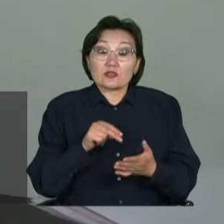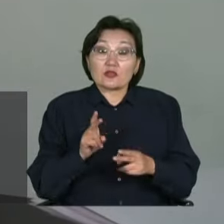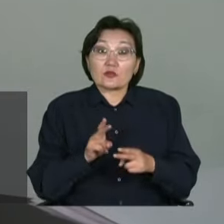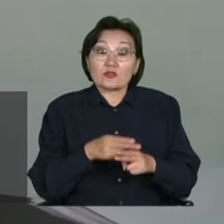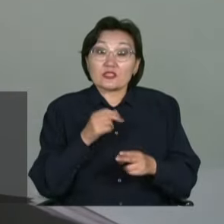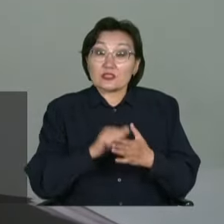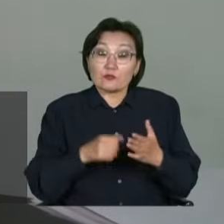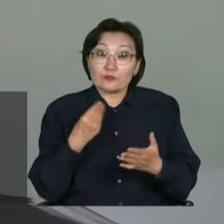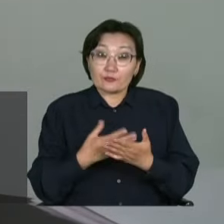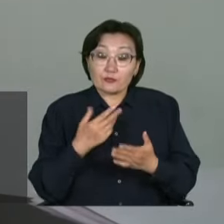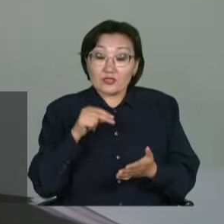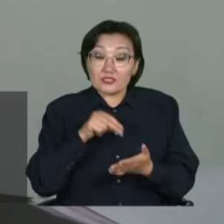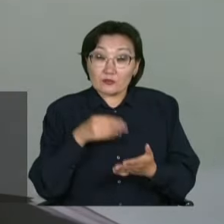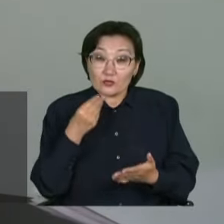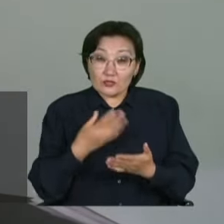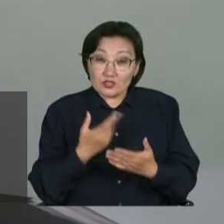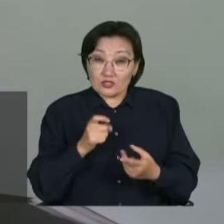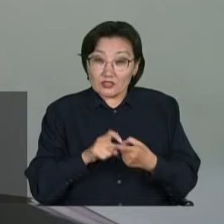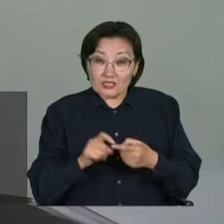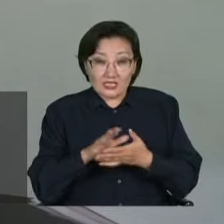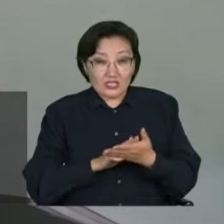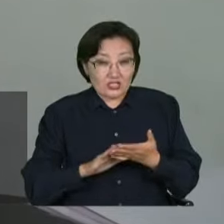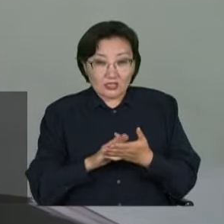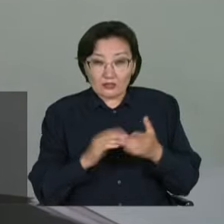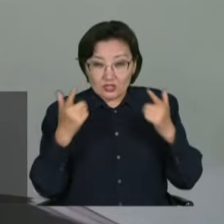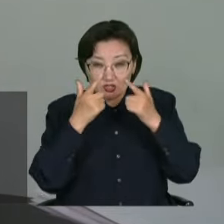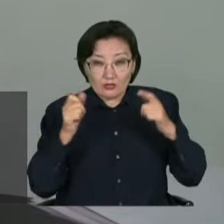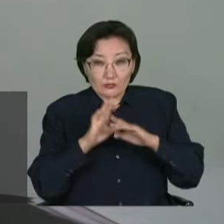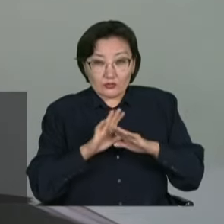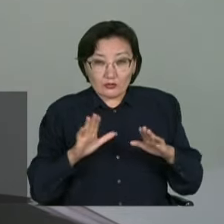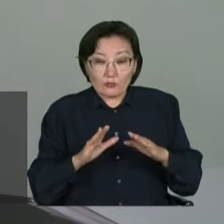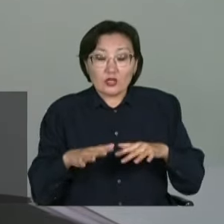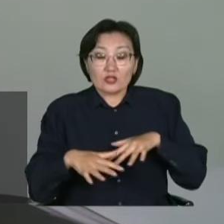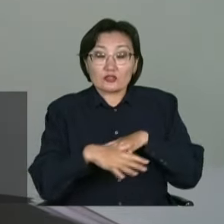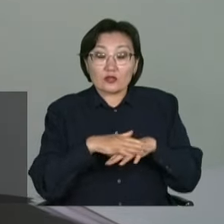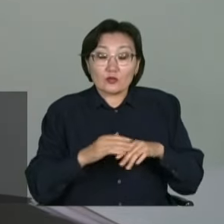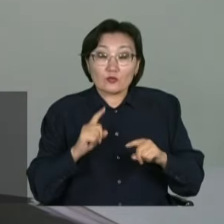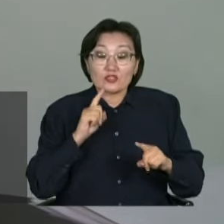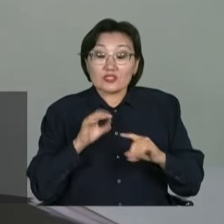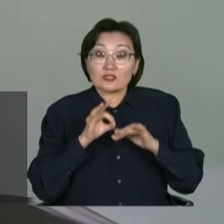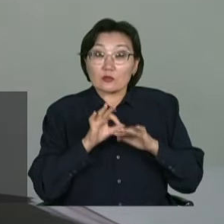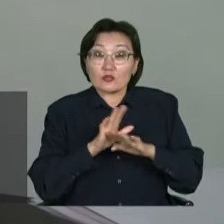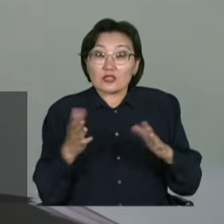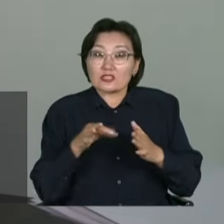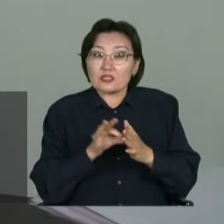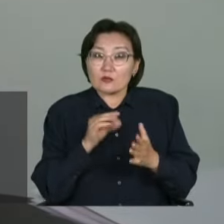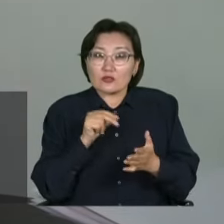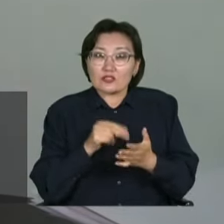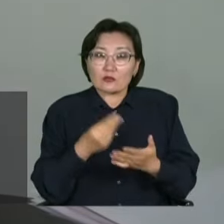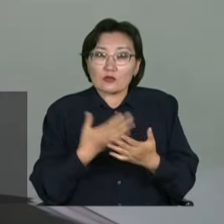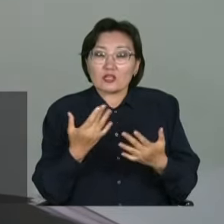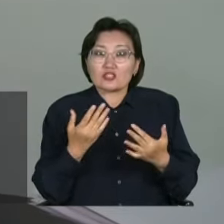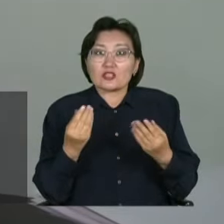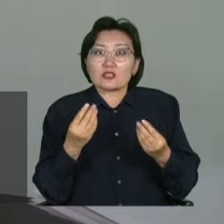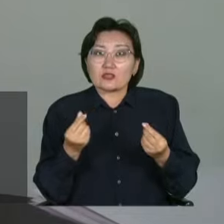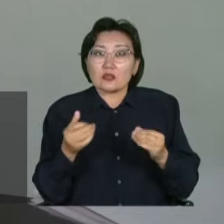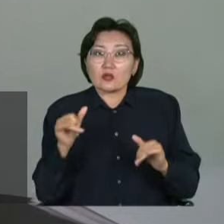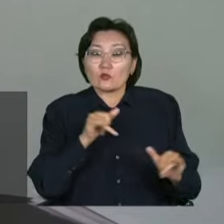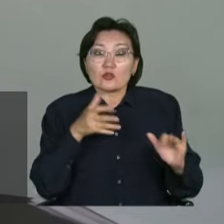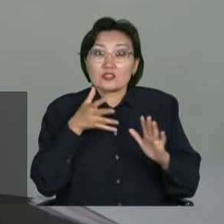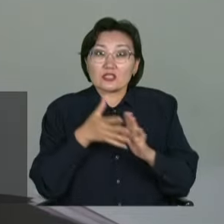көтеріп отыр. Баға қымбаттайтыны туралы ешбір жерде жарияланған жоқ. Қоғамдық тыңдаулар өткен жоқ. Не мақсатпен көтереді? Қаншақша қайда кетеді